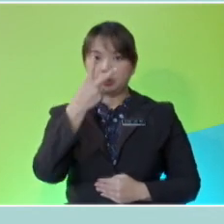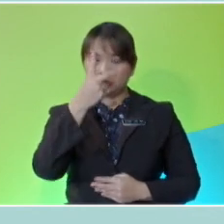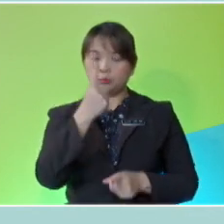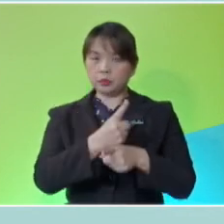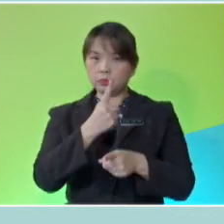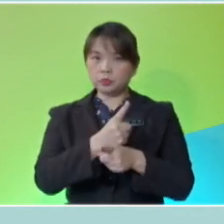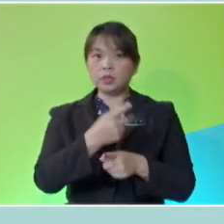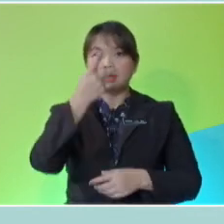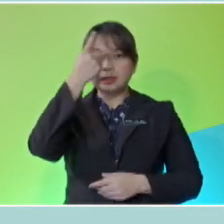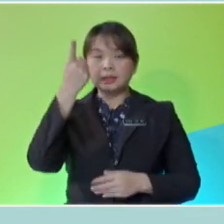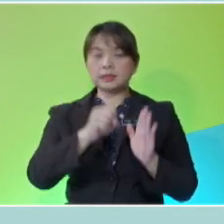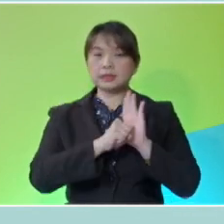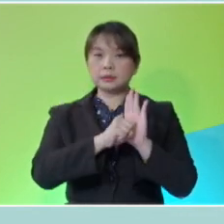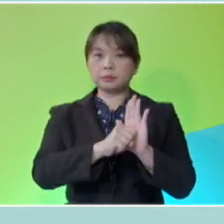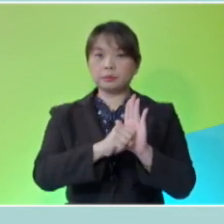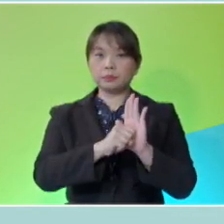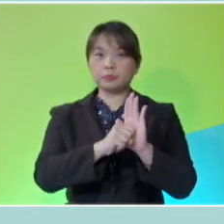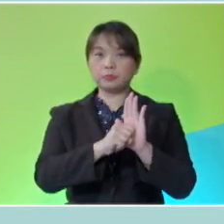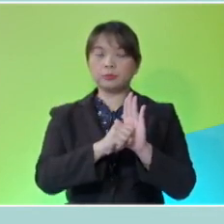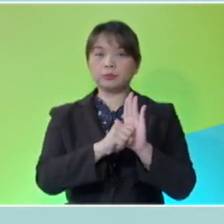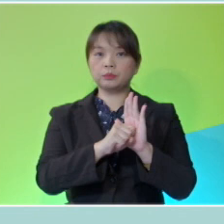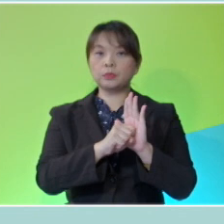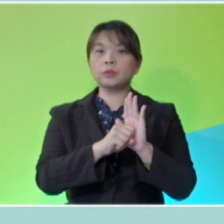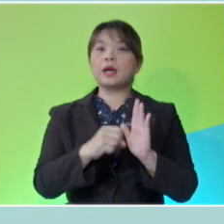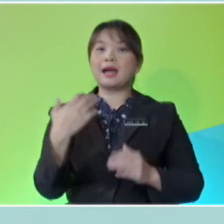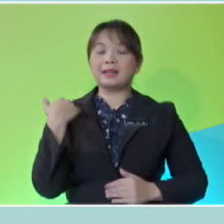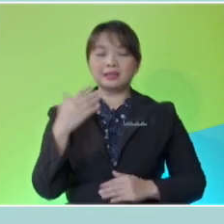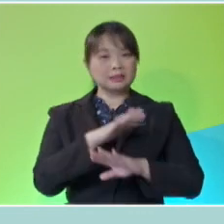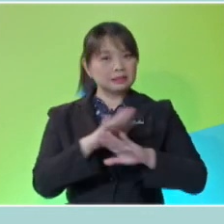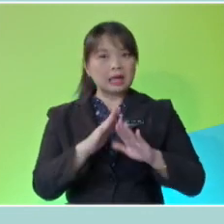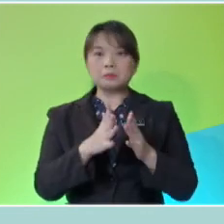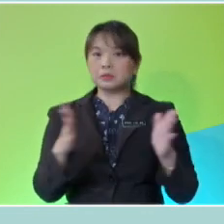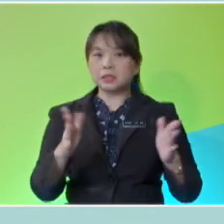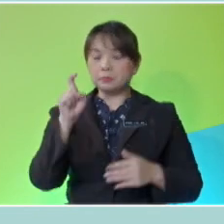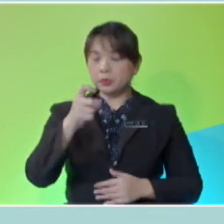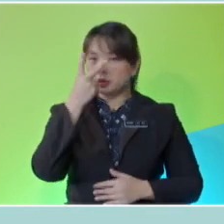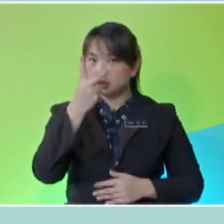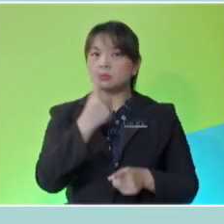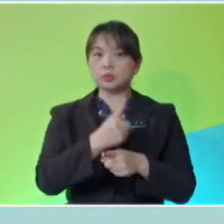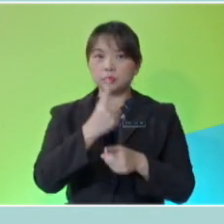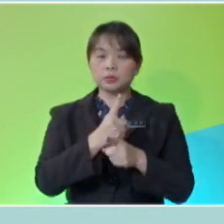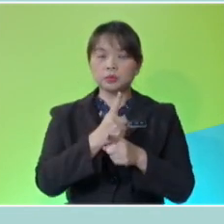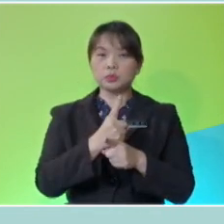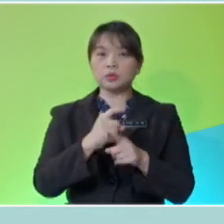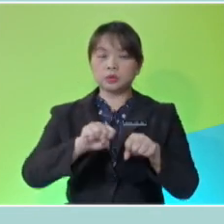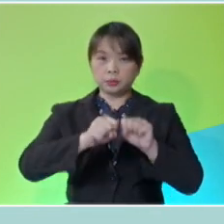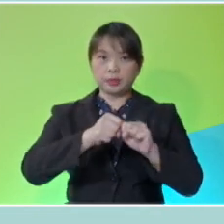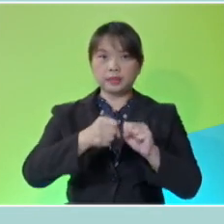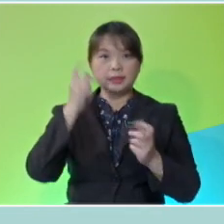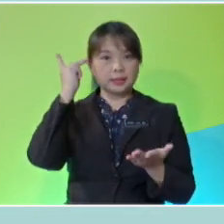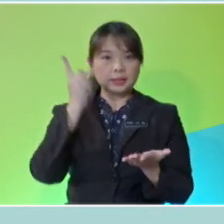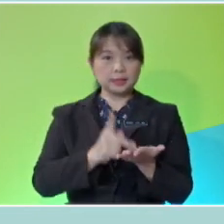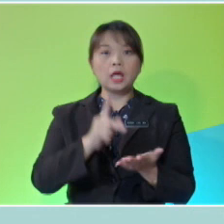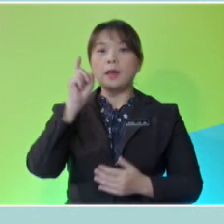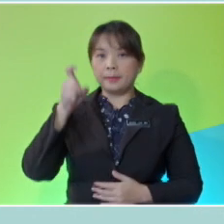simbol titik ini tidaklah besar ia sangat kecil jadi perlu perhatikan betul-betul bagi mengenal pasti simbol-simbol titik tersebut